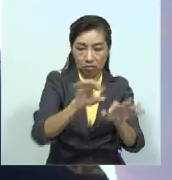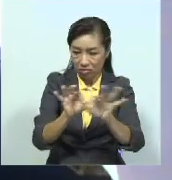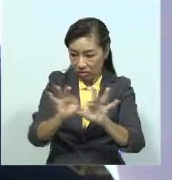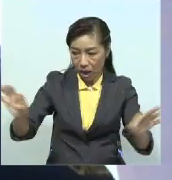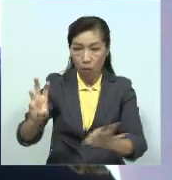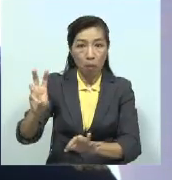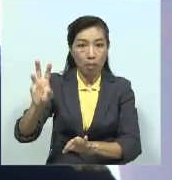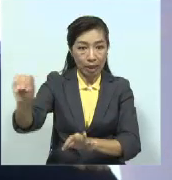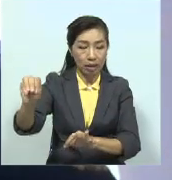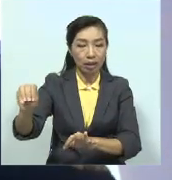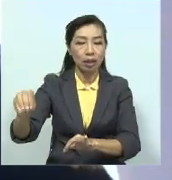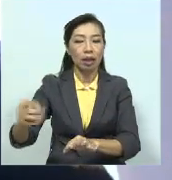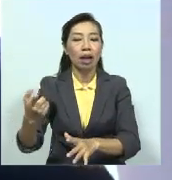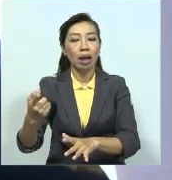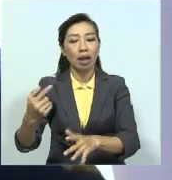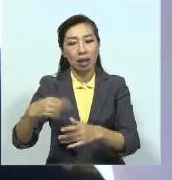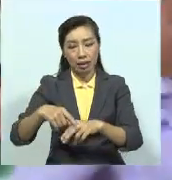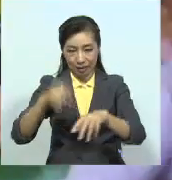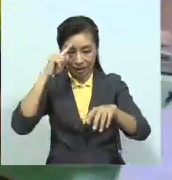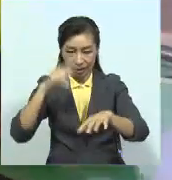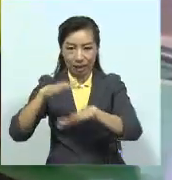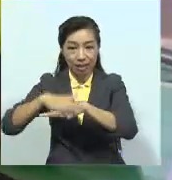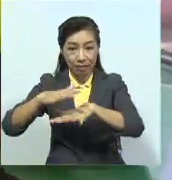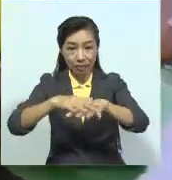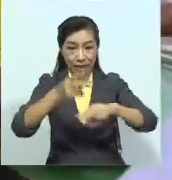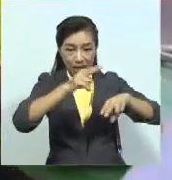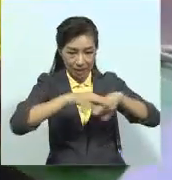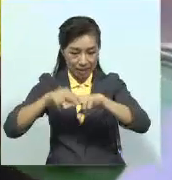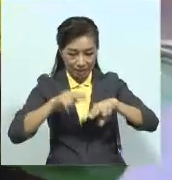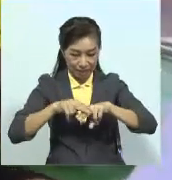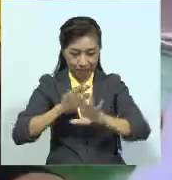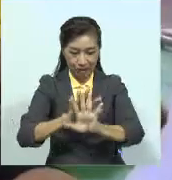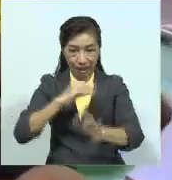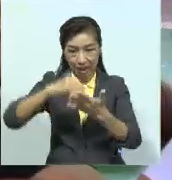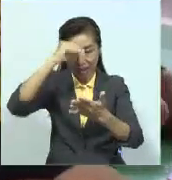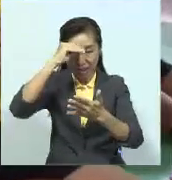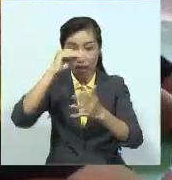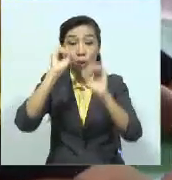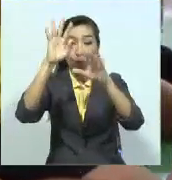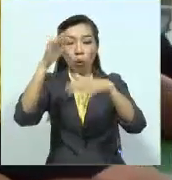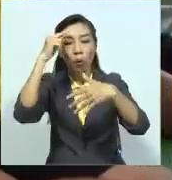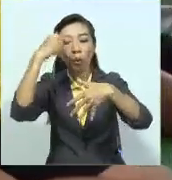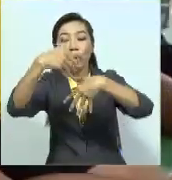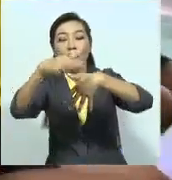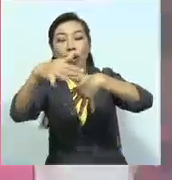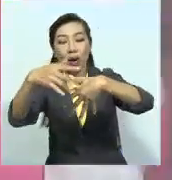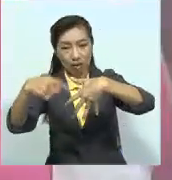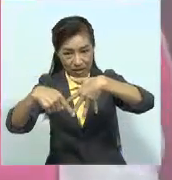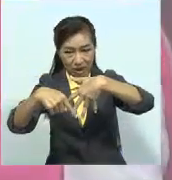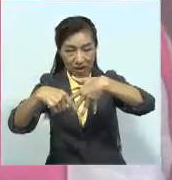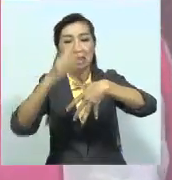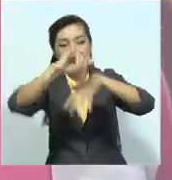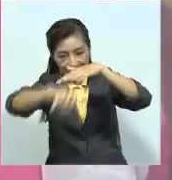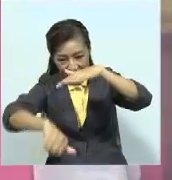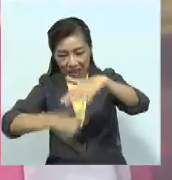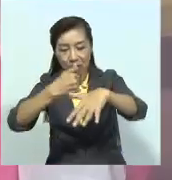มุ้งส่วนคุณครูก็จะสอนอยู่หน้ากระดานด้านนอกหรือว่าบางทีก็เข้าไปสอนกันในมุ้งแบบนี้ล่ะค่ะน